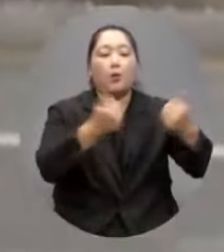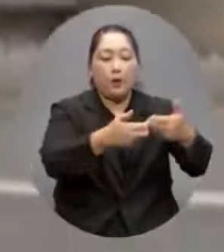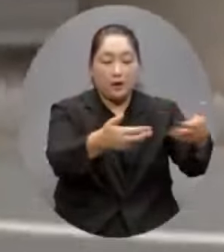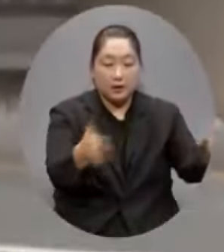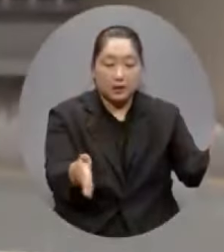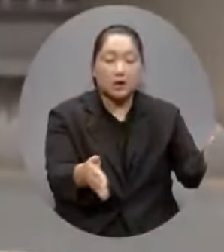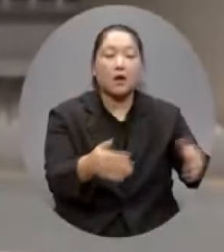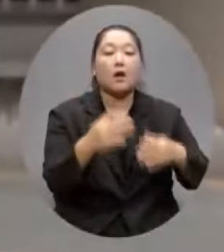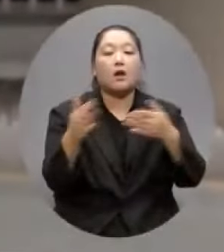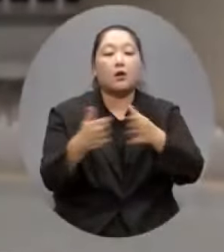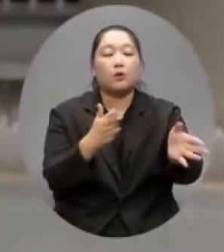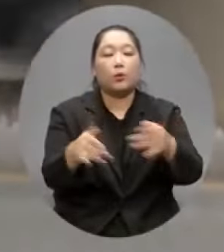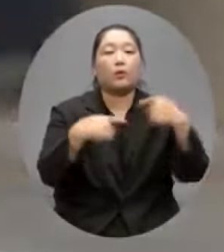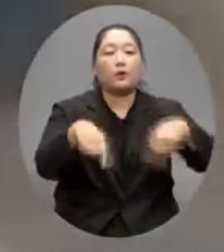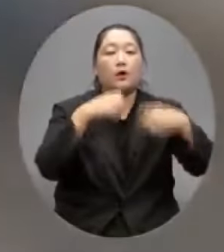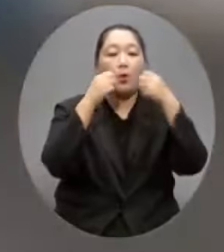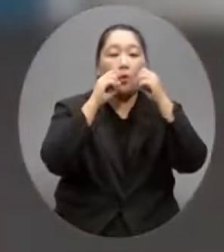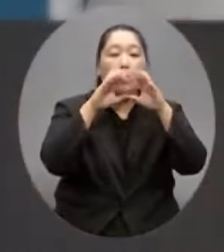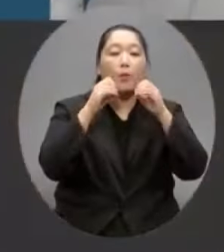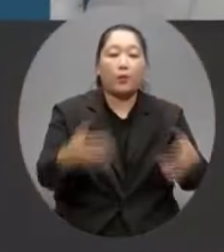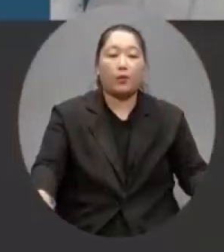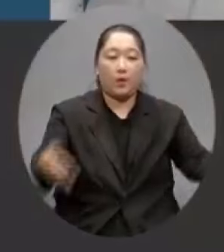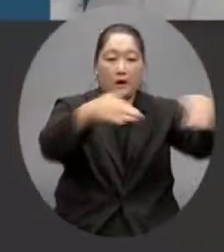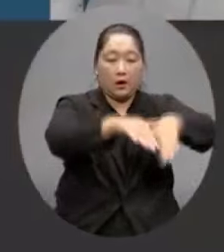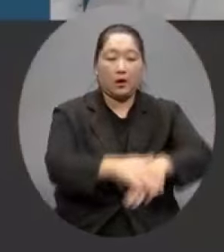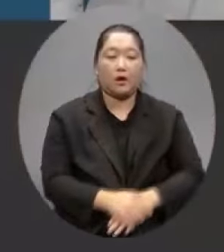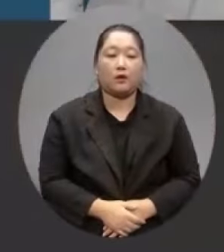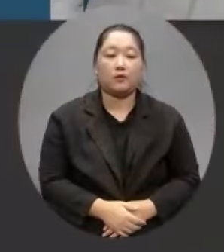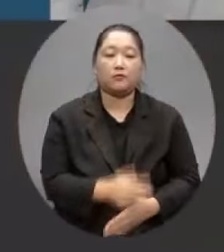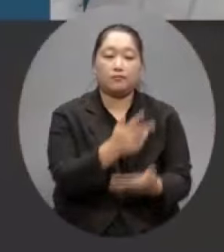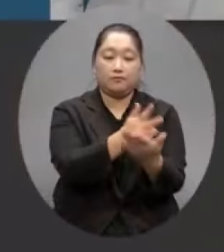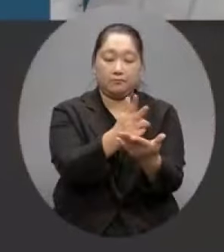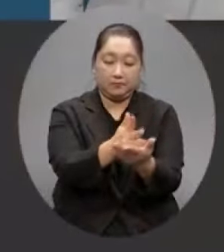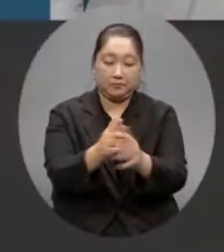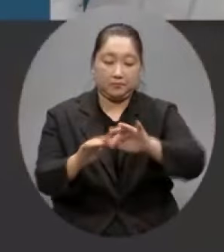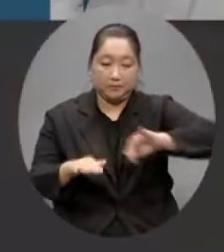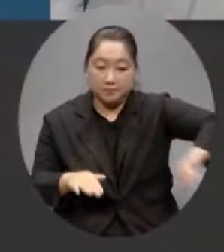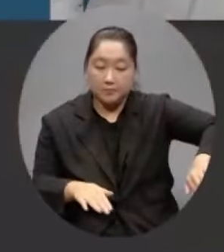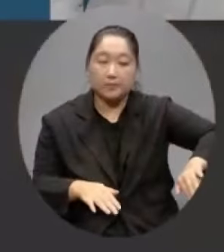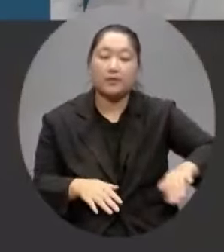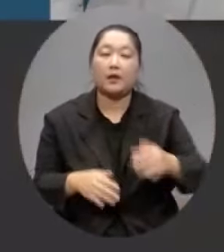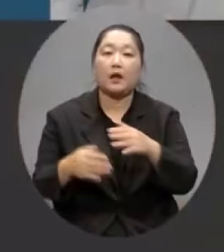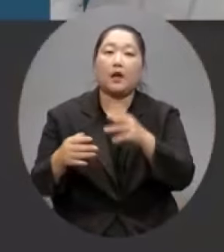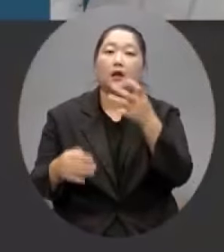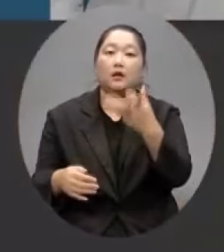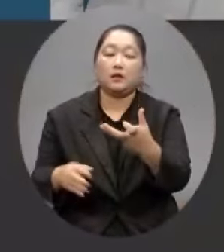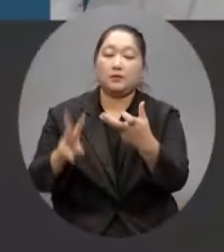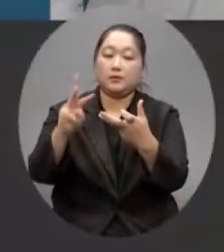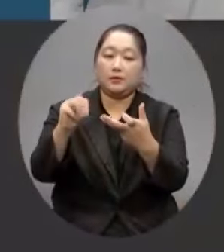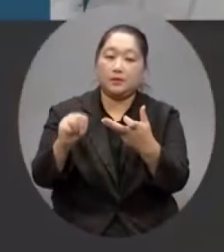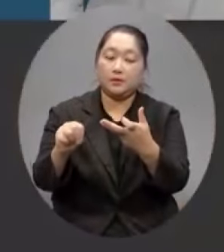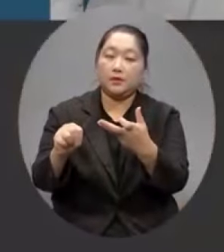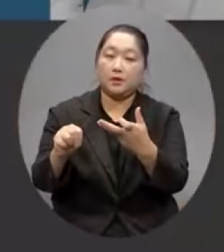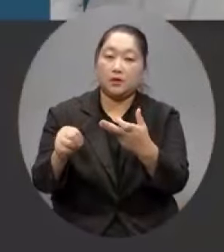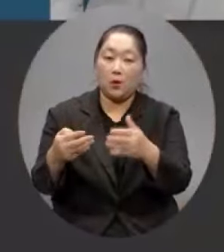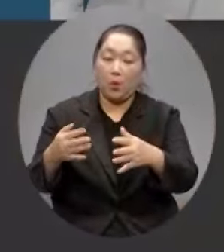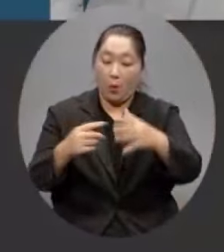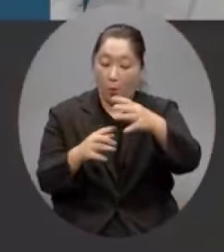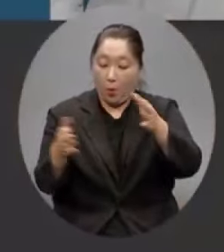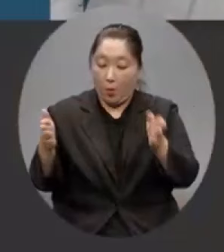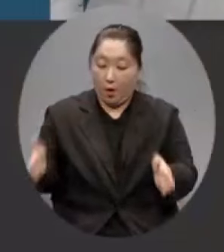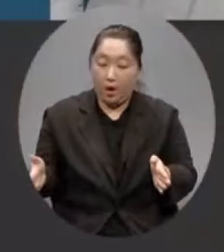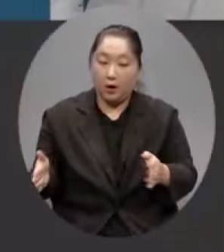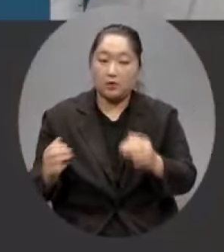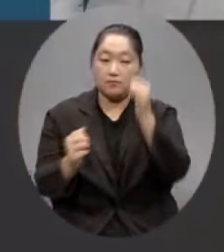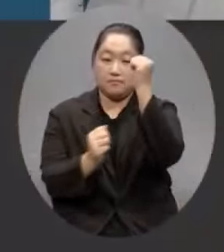도정 홍보관을 짓기로 했습니다. 주차장으로 쓰는 바닥과 지상 18m 높이의 고가선로 사이에